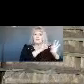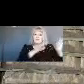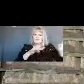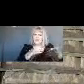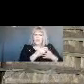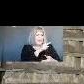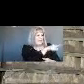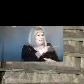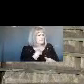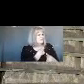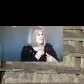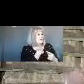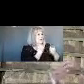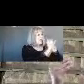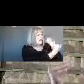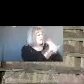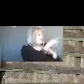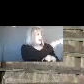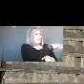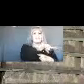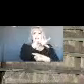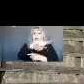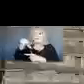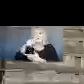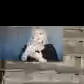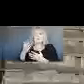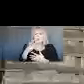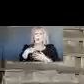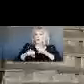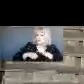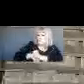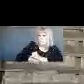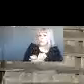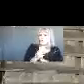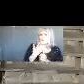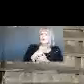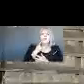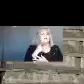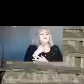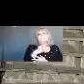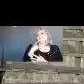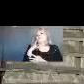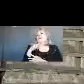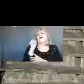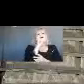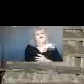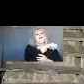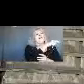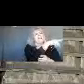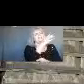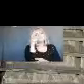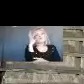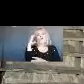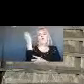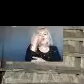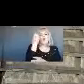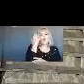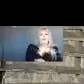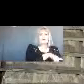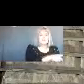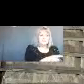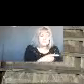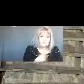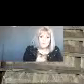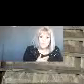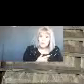mense praat in tale en hulle sê, hoe kan hierdie mense in die tale praat van die lande waar ons gebore is? Maar party het gespot en gesê,